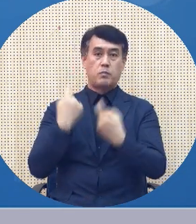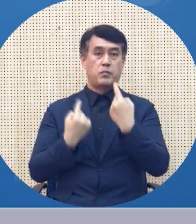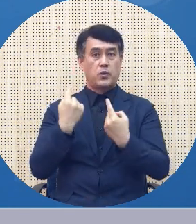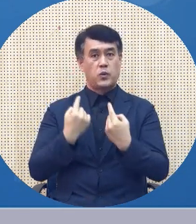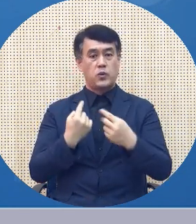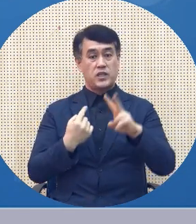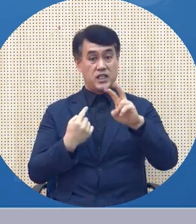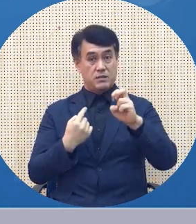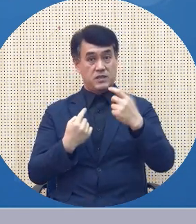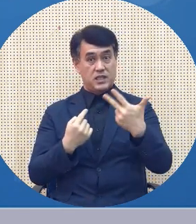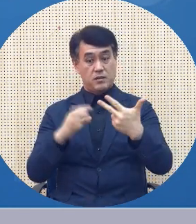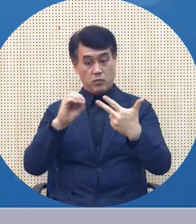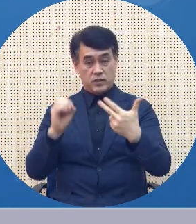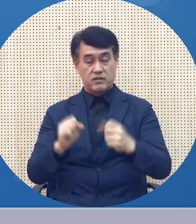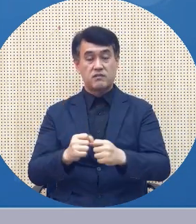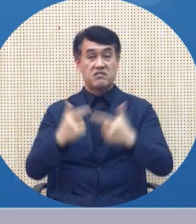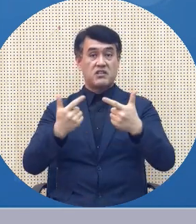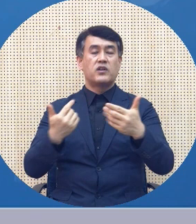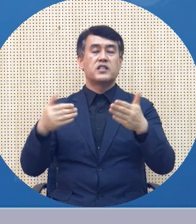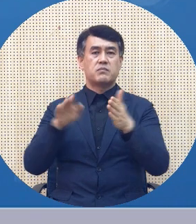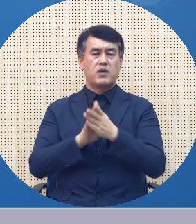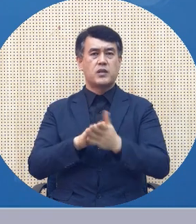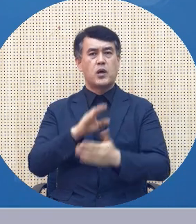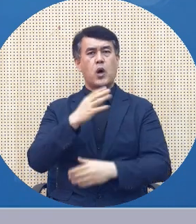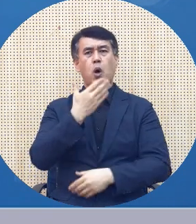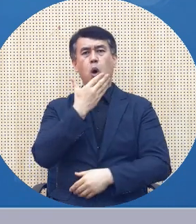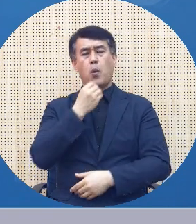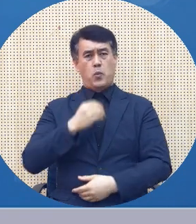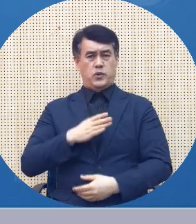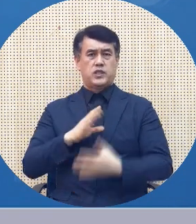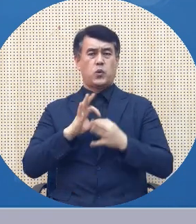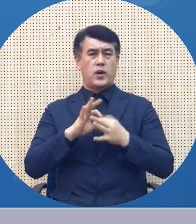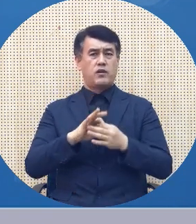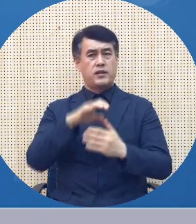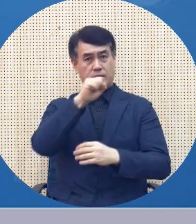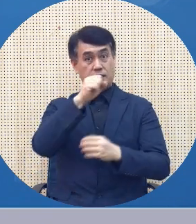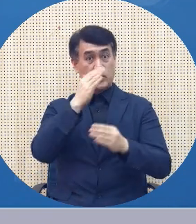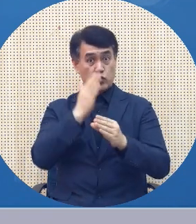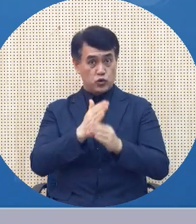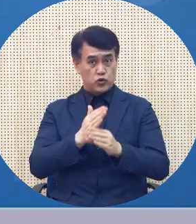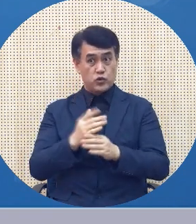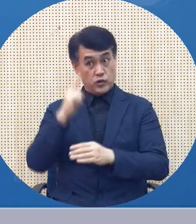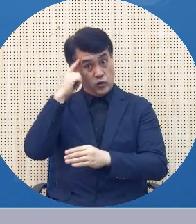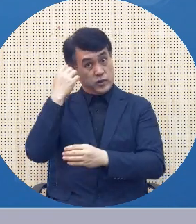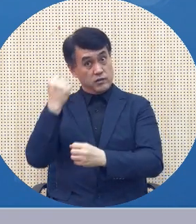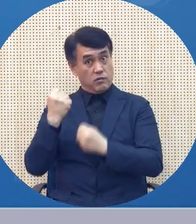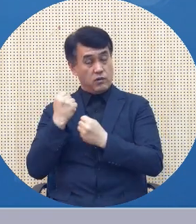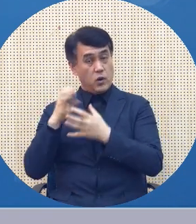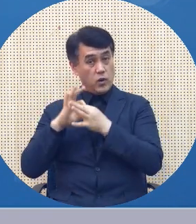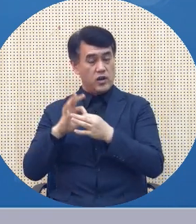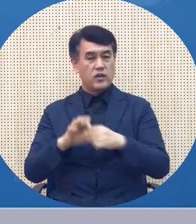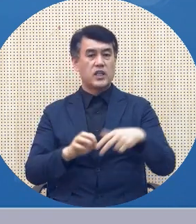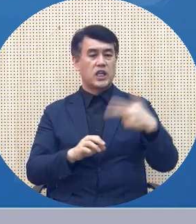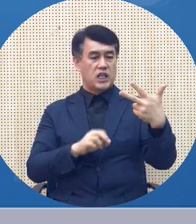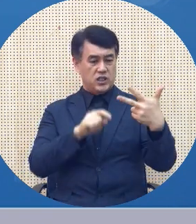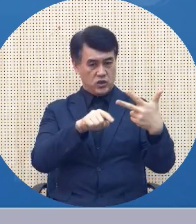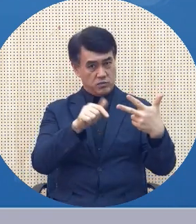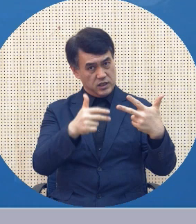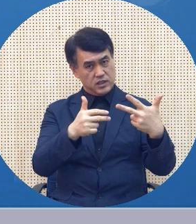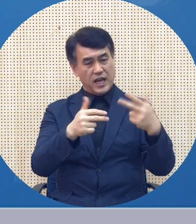27%가 증액되었지만 보건 예산 중에서 정신건강복지 예산이 차지하는 비중은